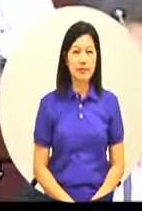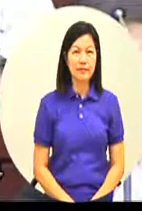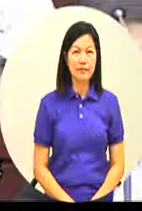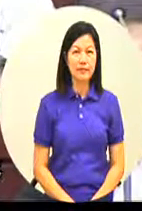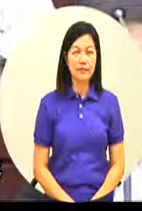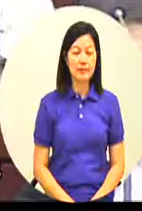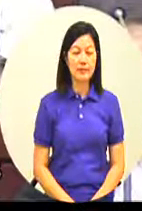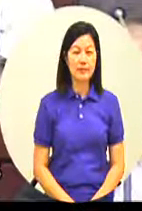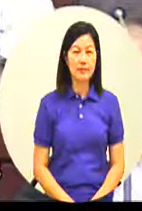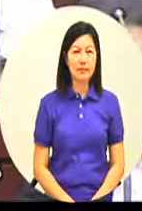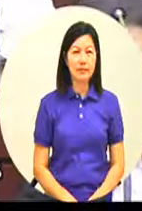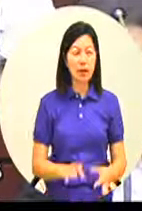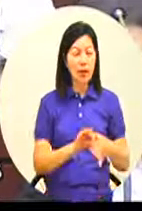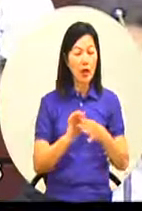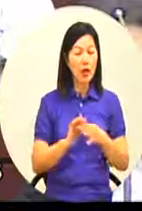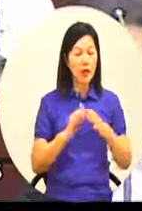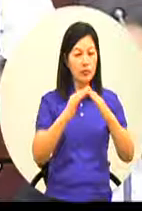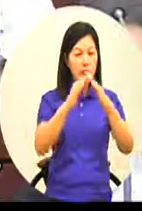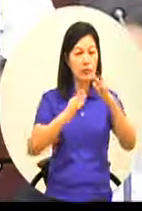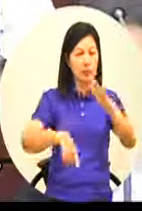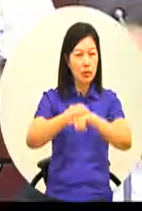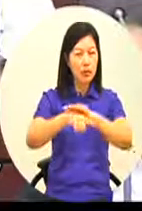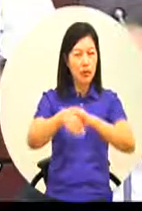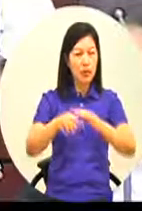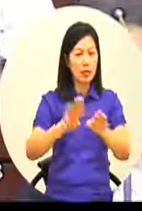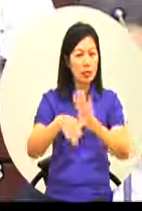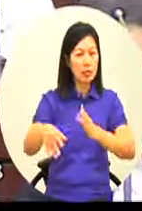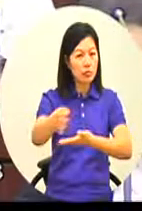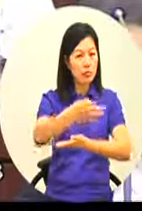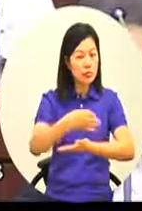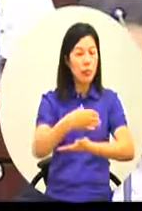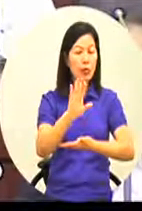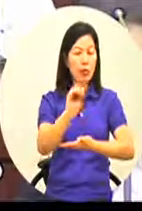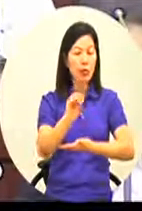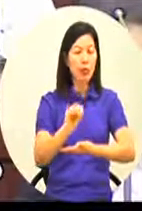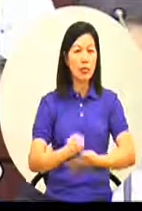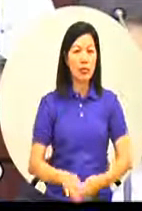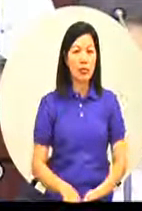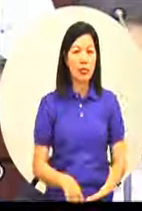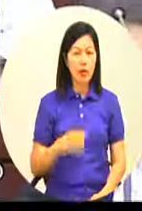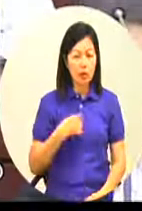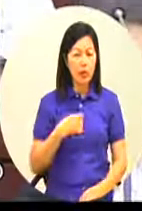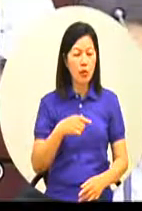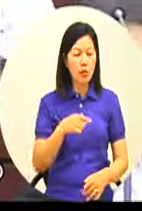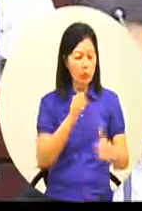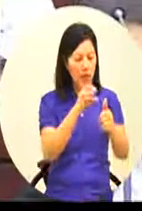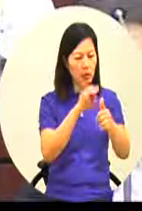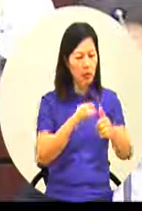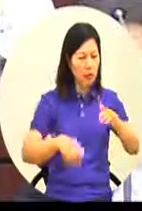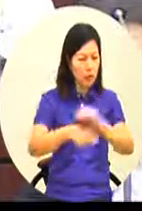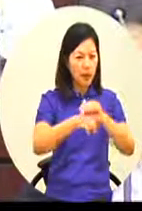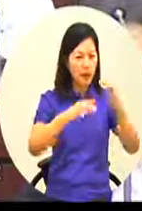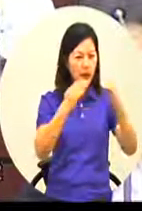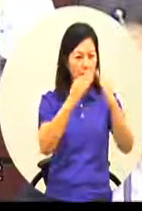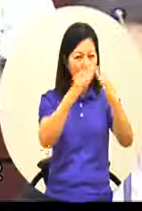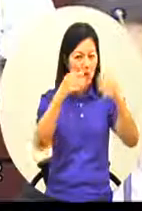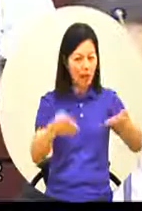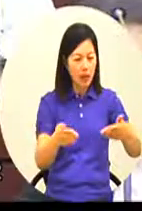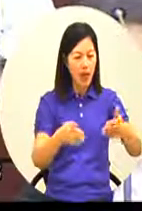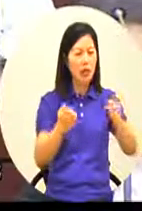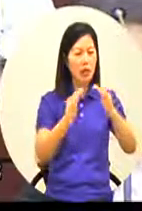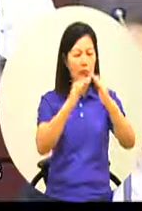关违建的部分，有扣办公室部分。 我在讲违章的，违章的。 我这个部分我不太了